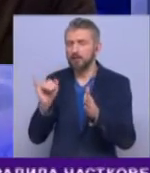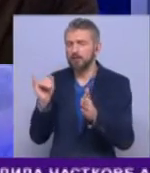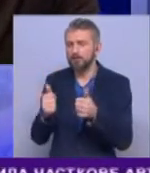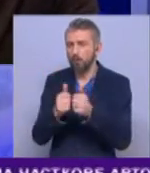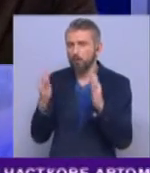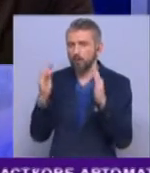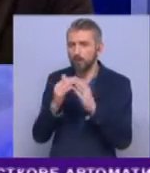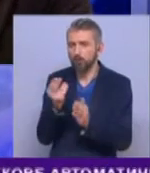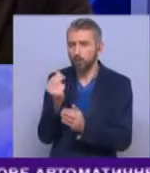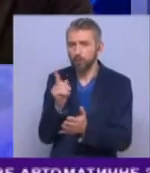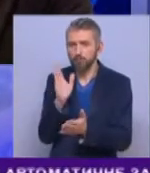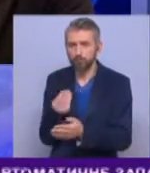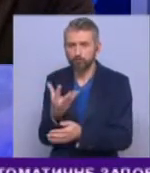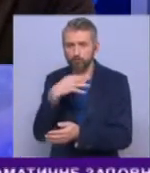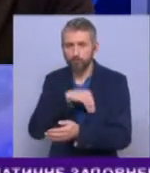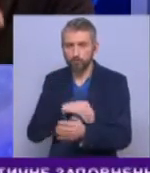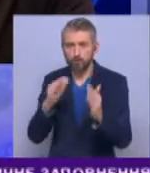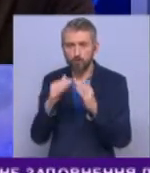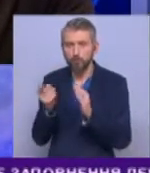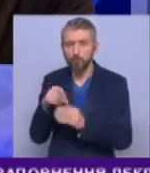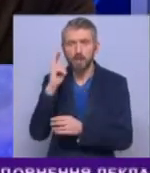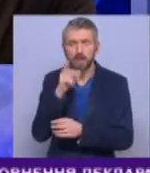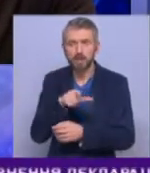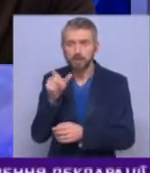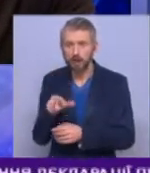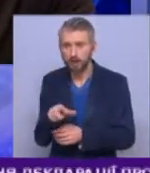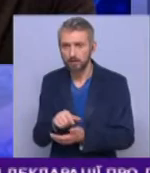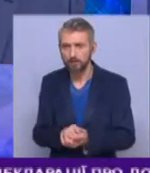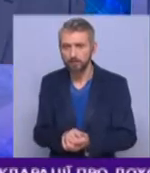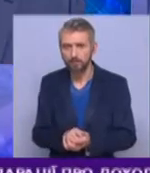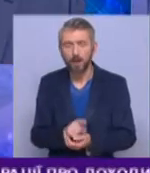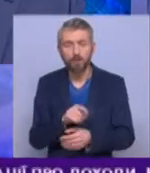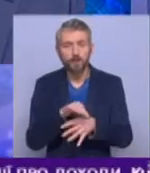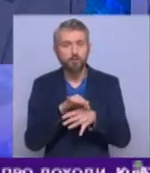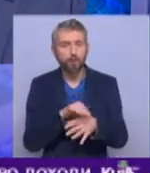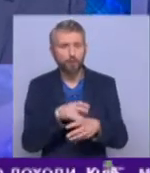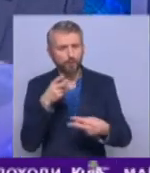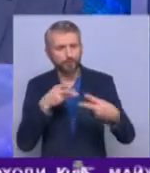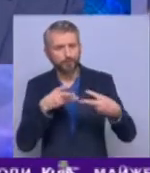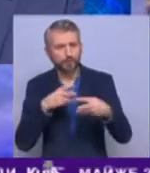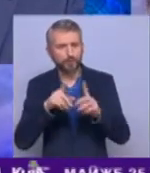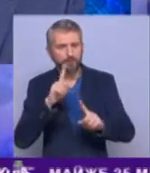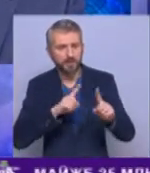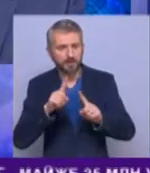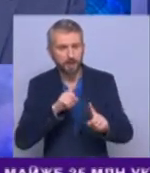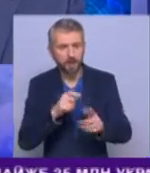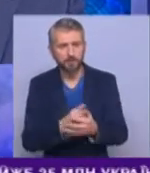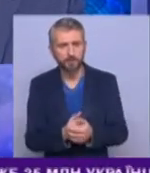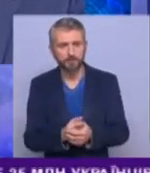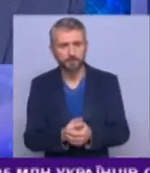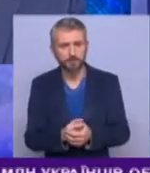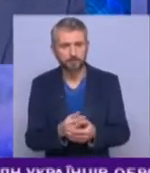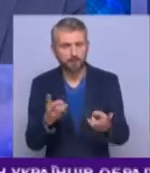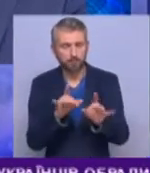будинку, гроші будуть йти в будинок. І тоді кияни... А ви проводите вебінари? Я серйозно кажу, це